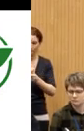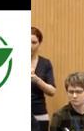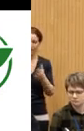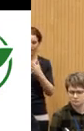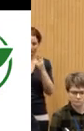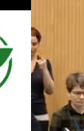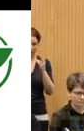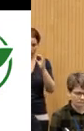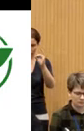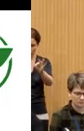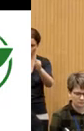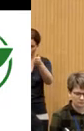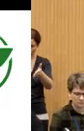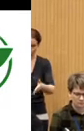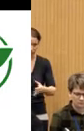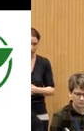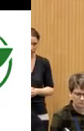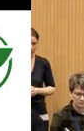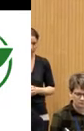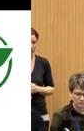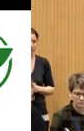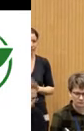wichtig war. Liebe Laura, du bist dran.